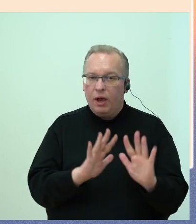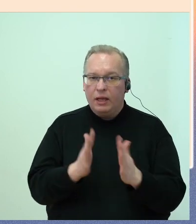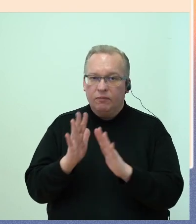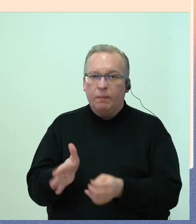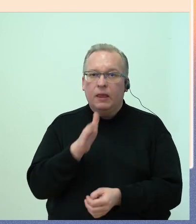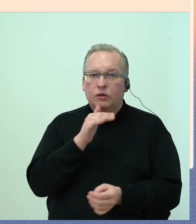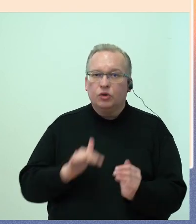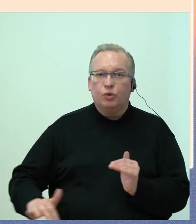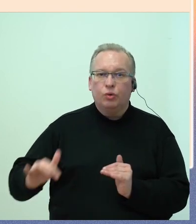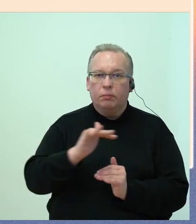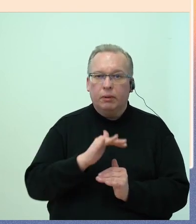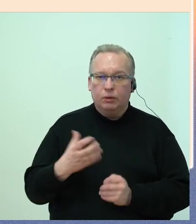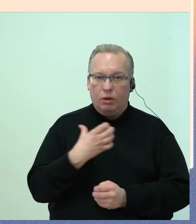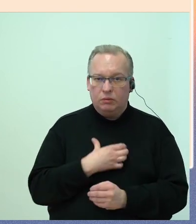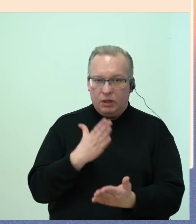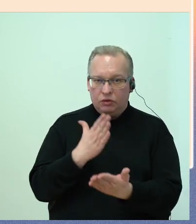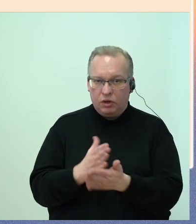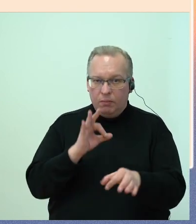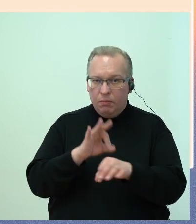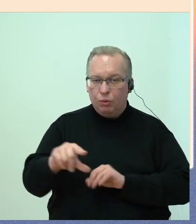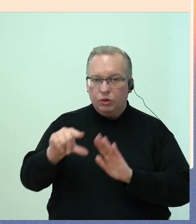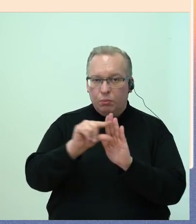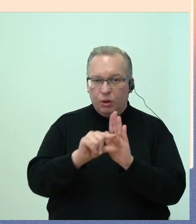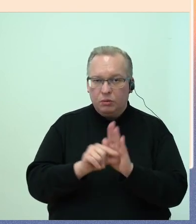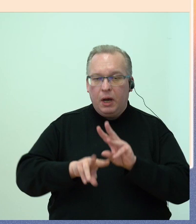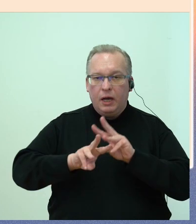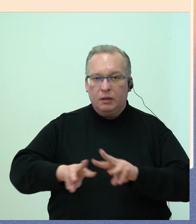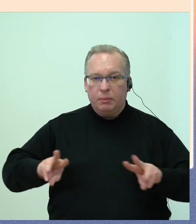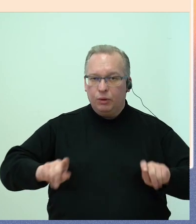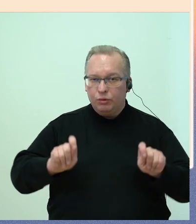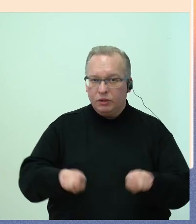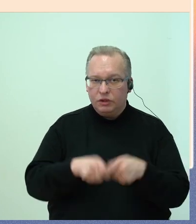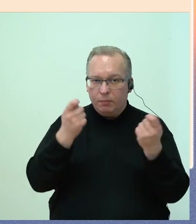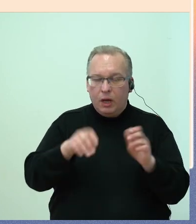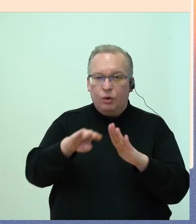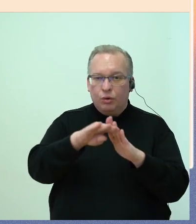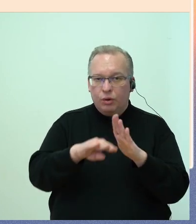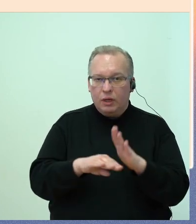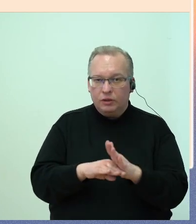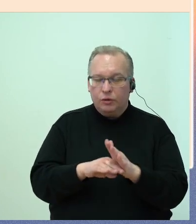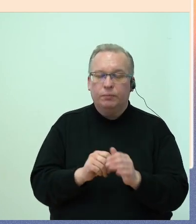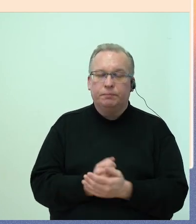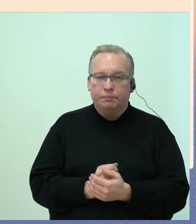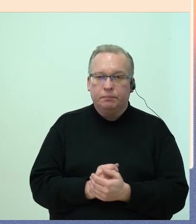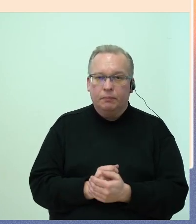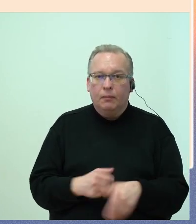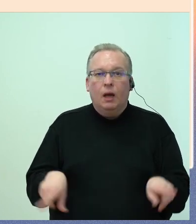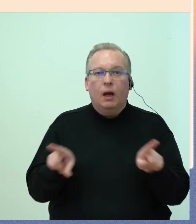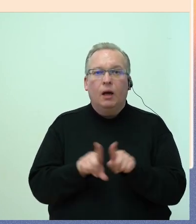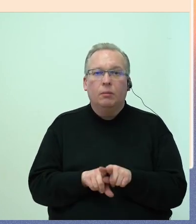pat žydų bendruomeniai aktualūs yra baudžiamojo kodekso ir administracinio nusižengimo kodekso straipsniai, kurie